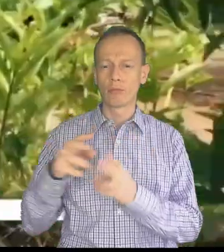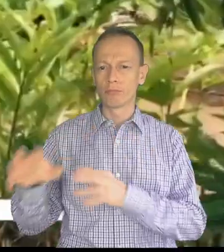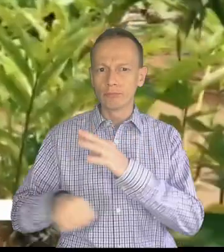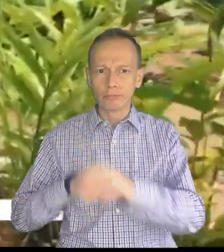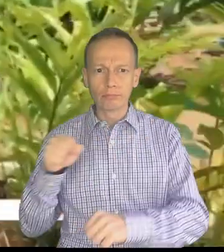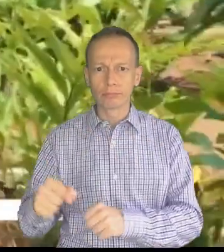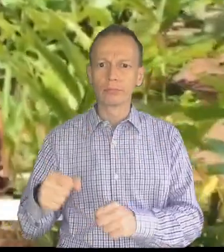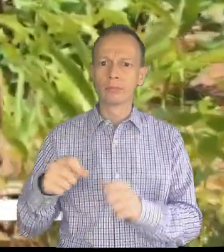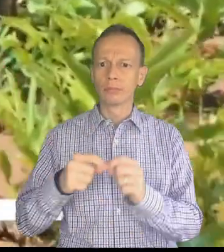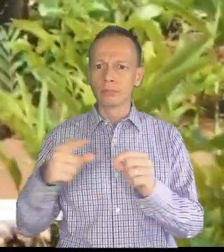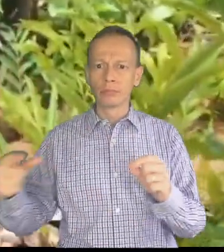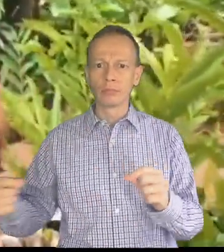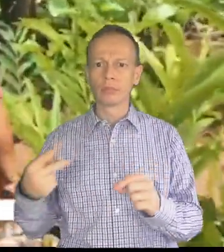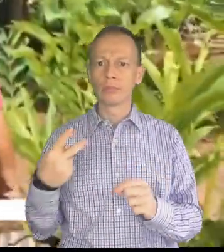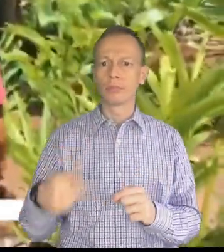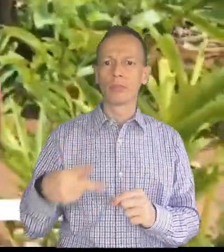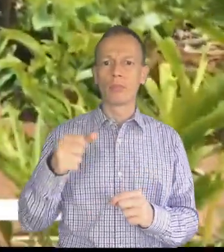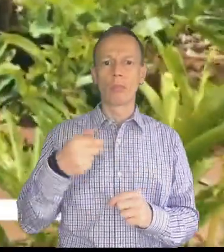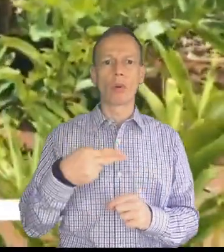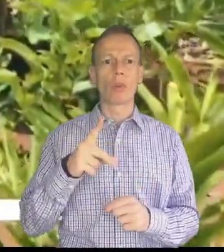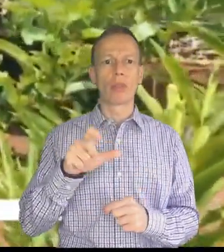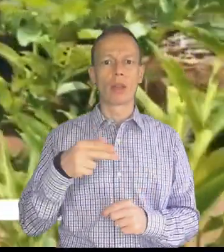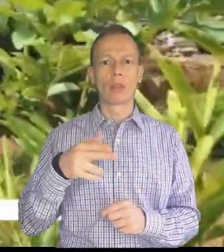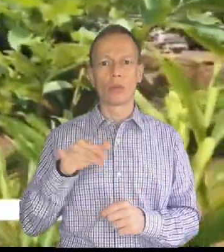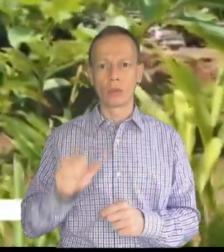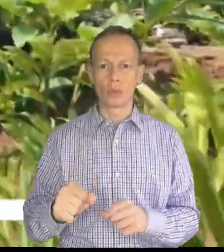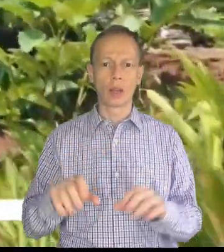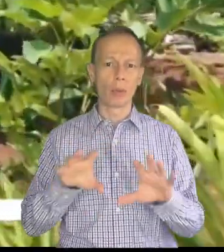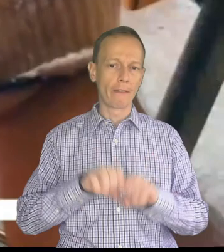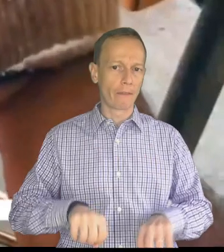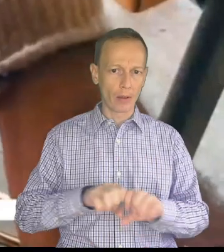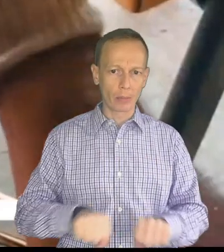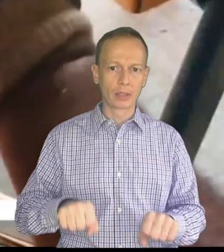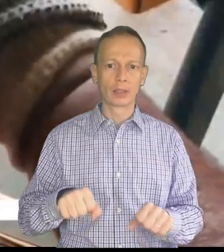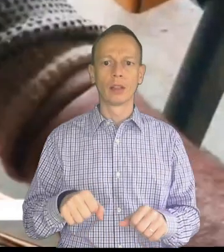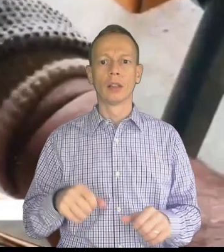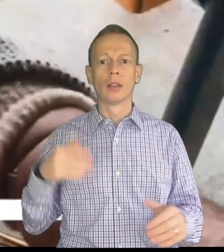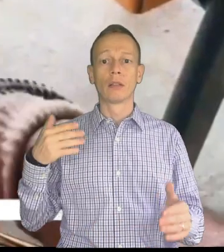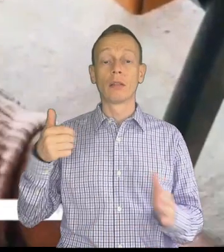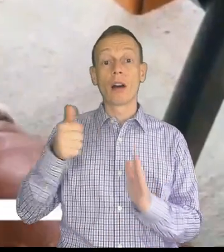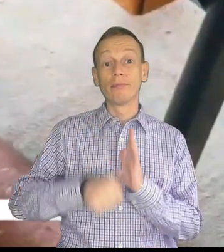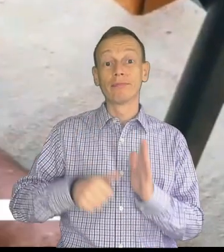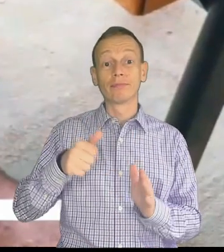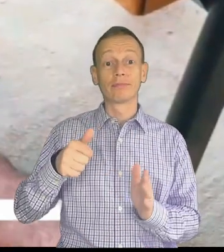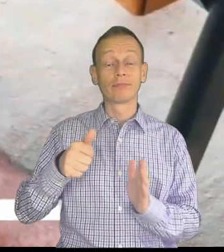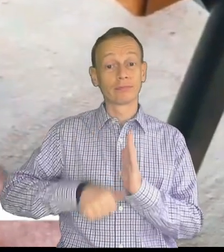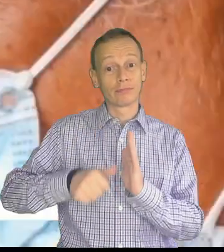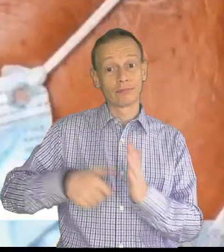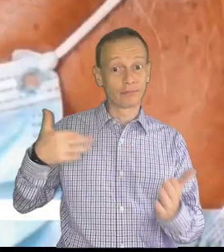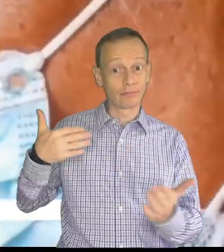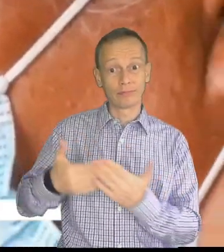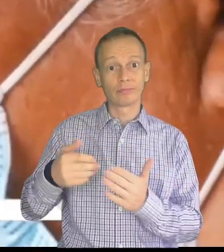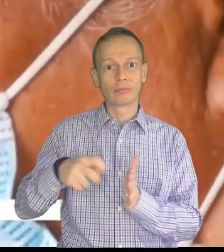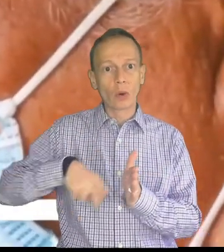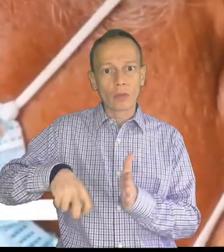elle va dans son jardin pour découper des lignes de pandanus, puis elle confectionne ses peori, une activité qu'elle a pris l'habitude de